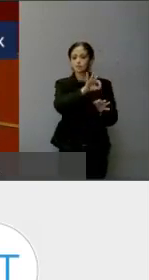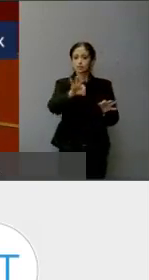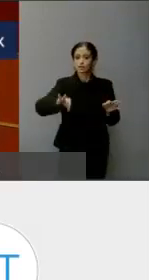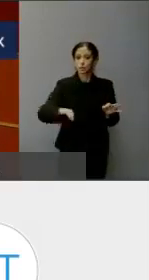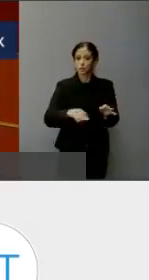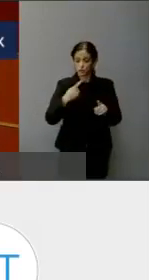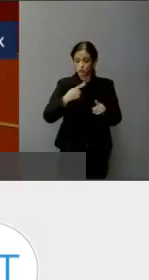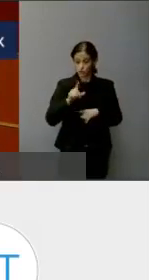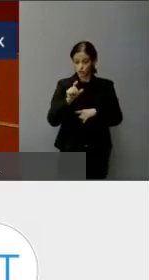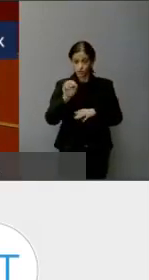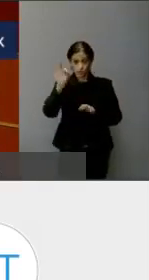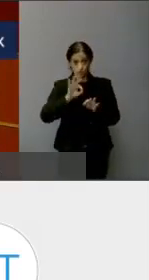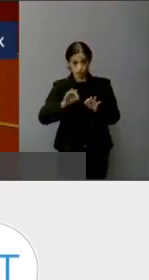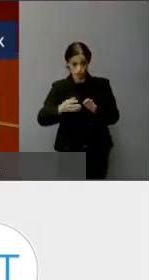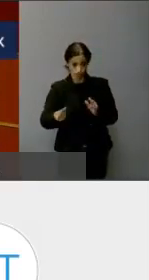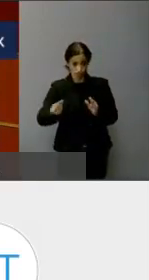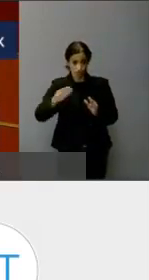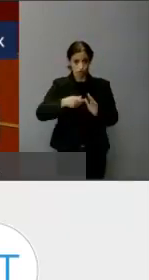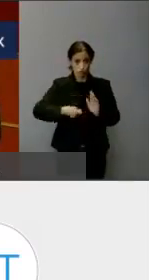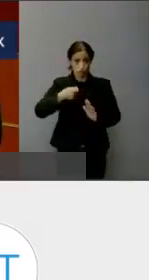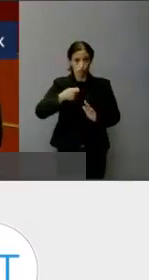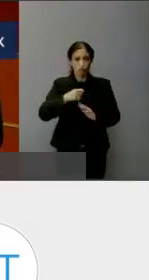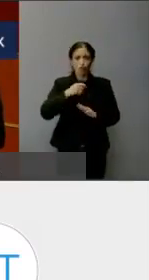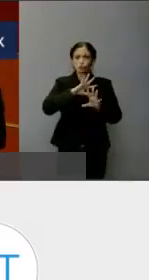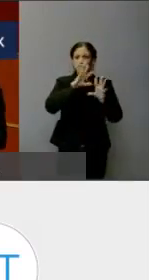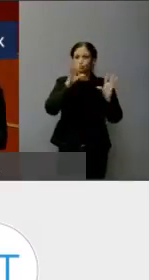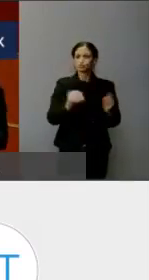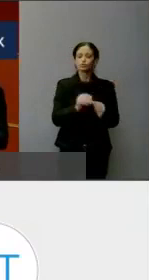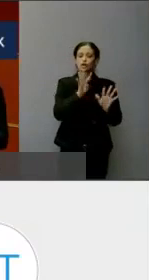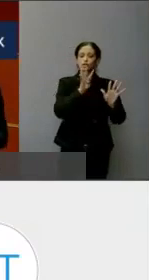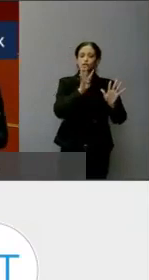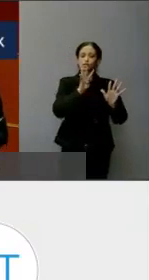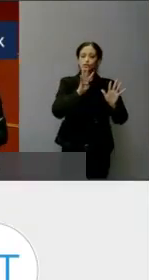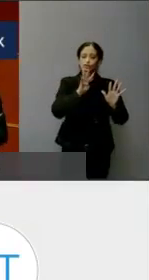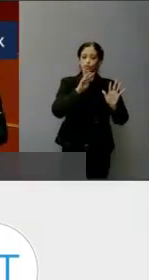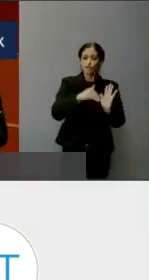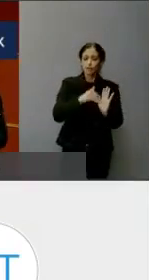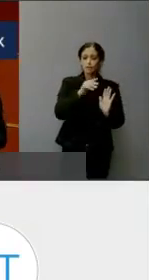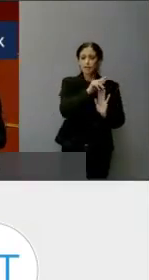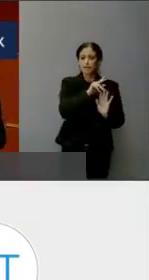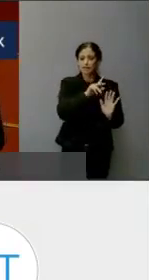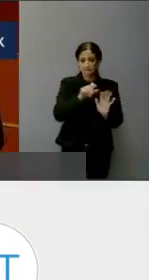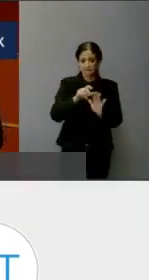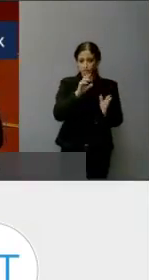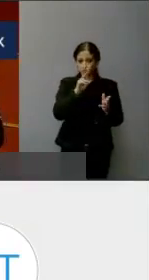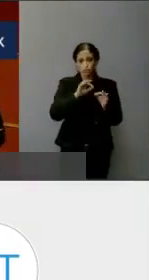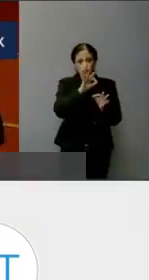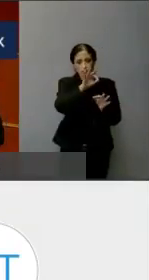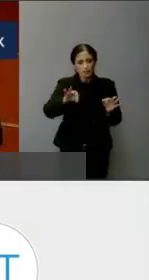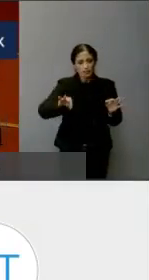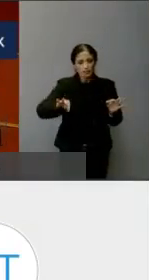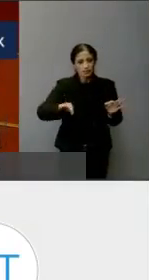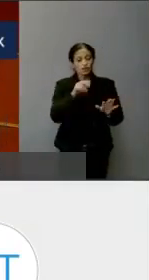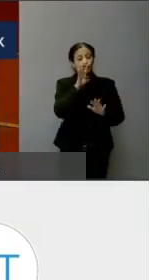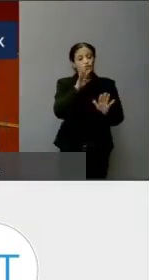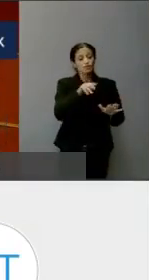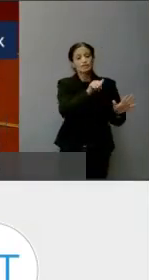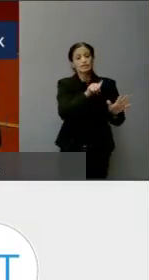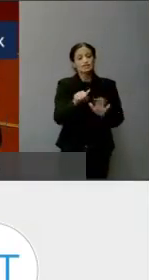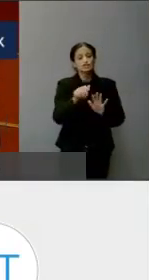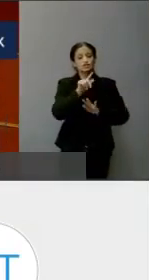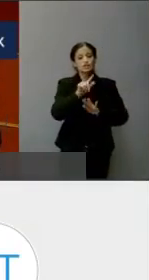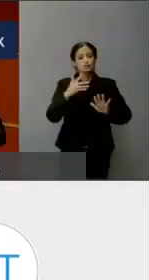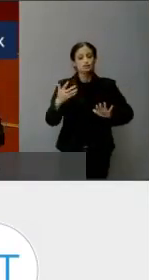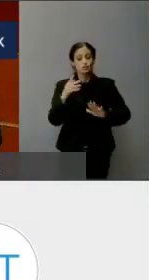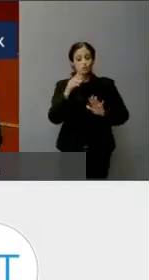20 per cento dell'esistente il fattore fa 9.675 metri quadri di nuova costruzione 9.675